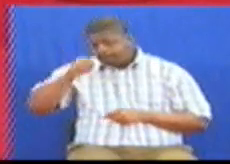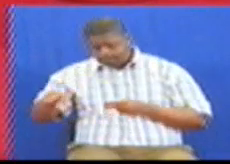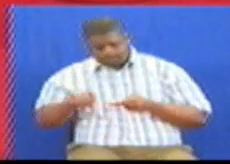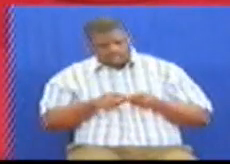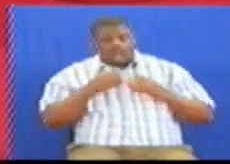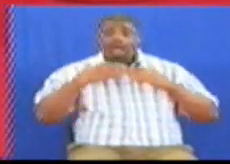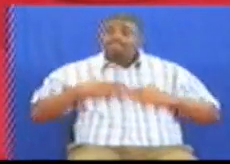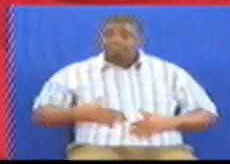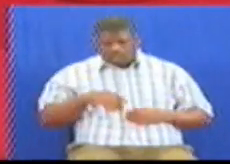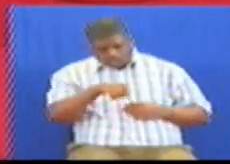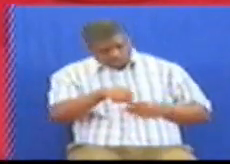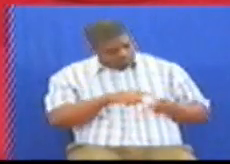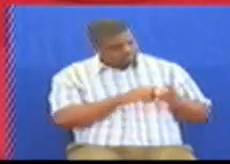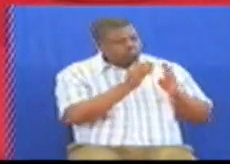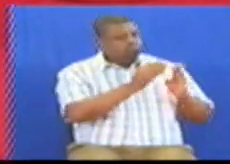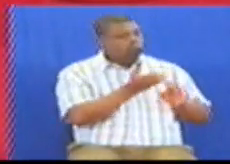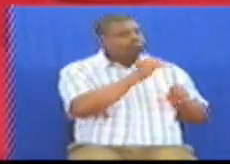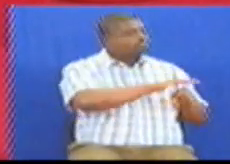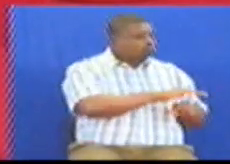afya, miundombinu